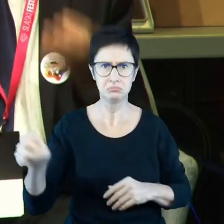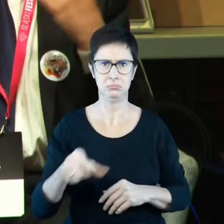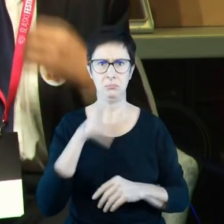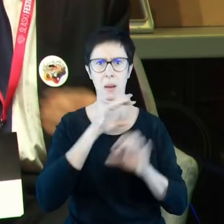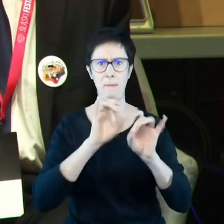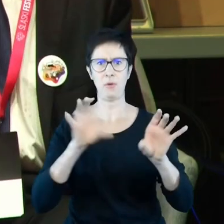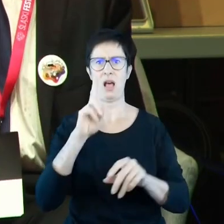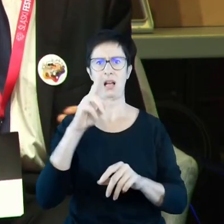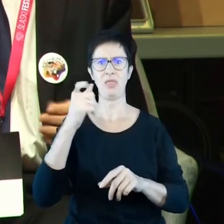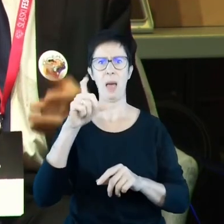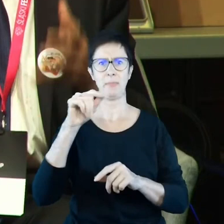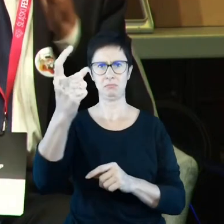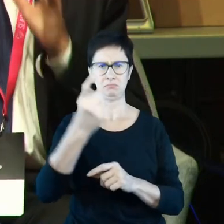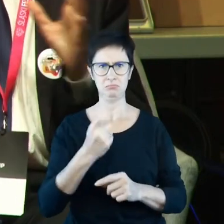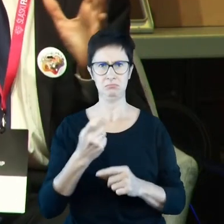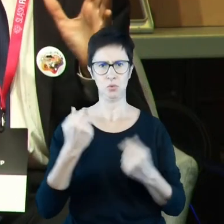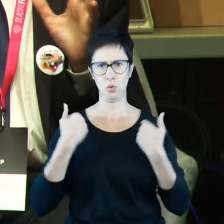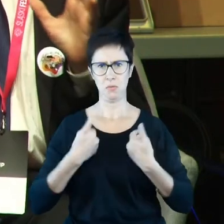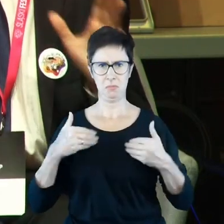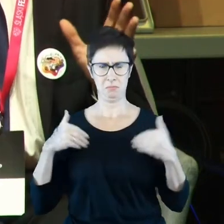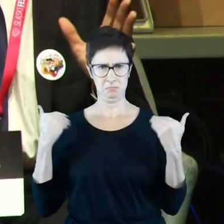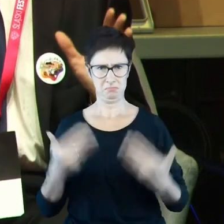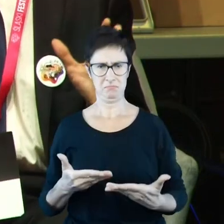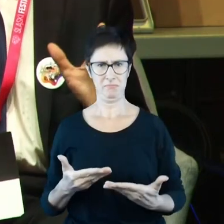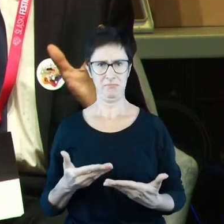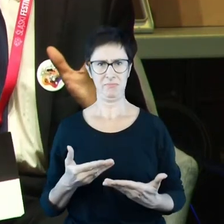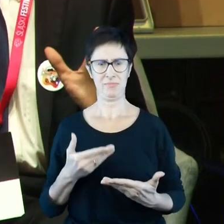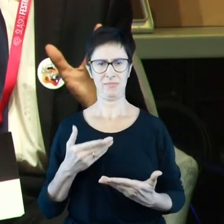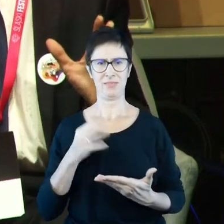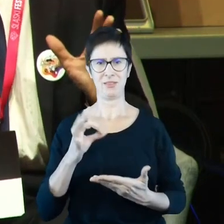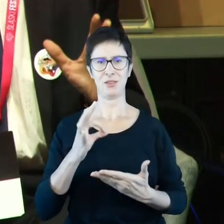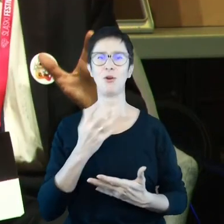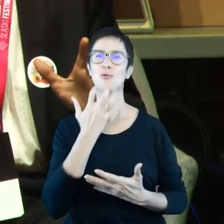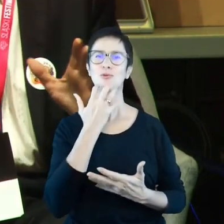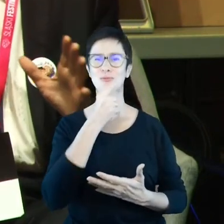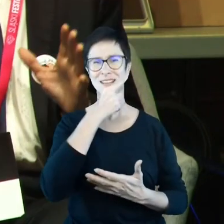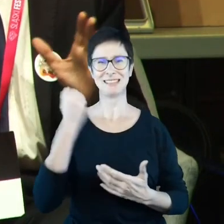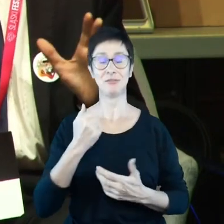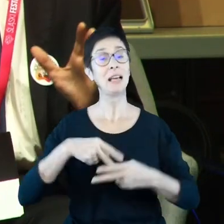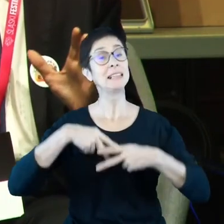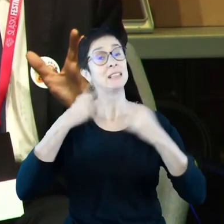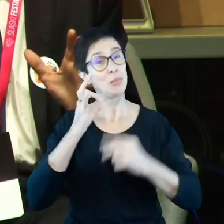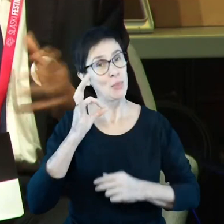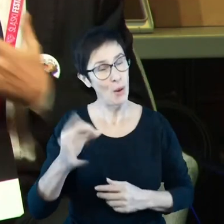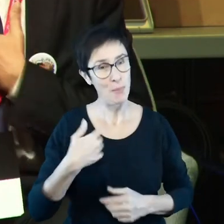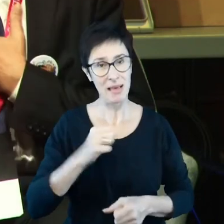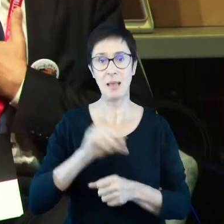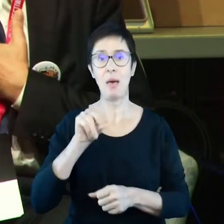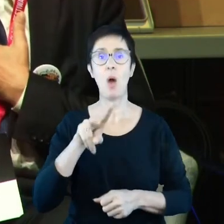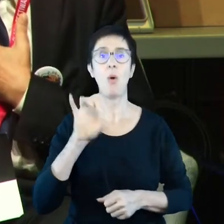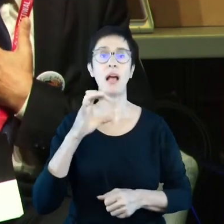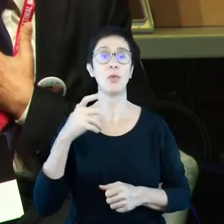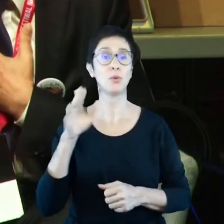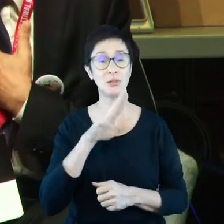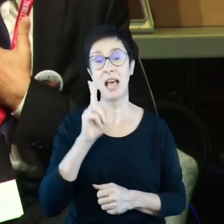Knapik, nienagannie ubrany, z charakterystycznym buddyjskim uśmiechem na twarzy i mówi: dzień dobry, ja się nazywam Eugeniusz Knapik.